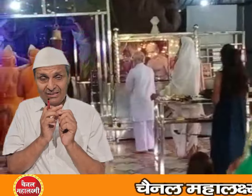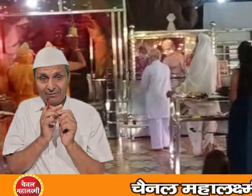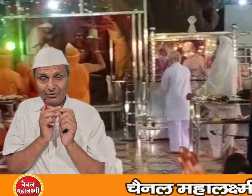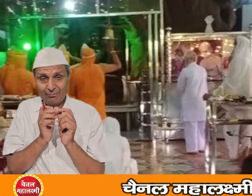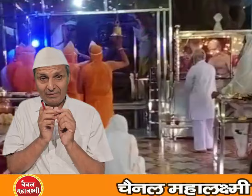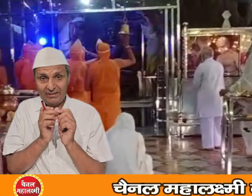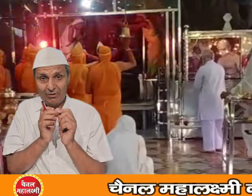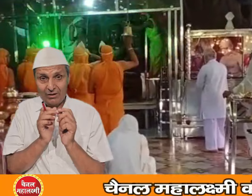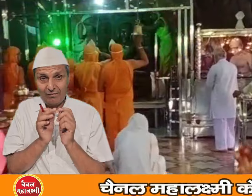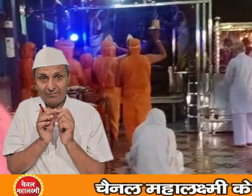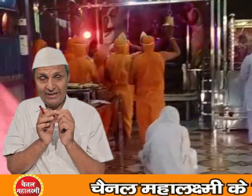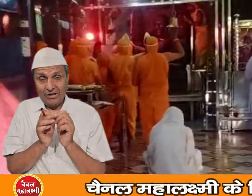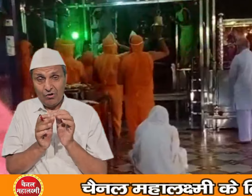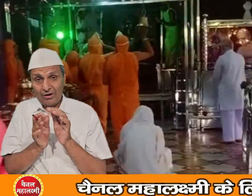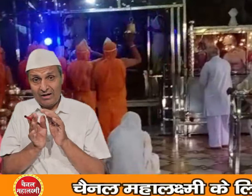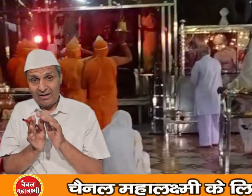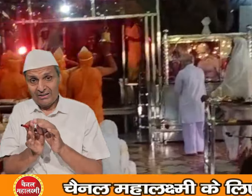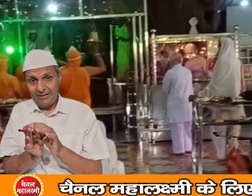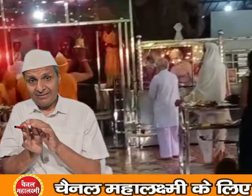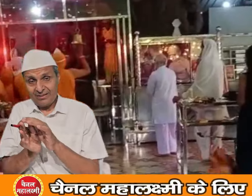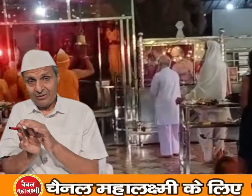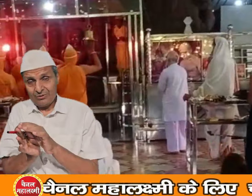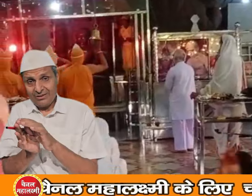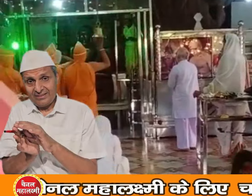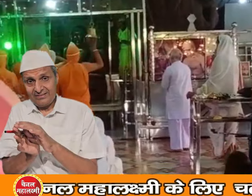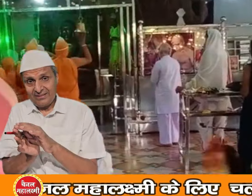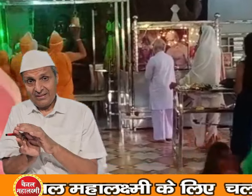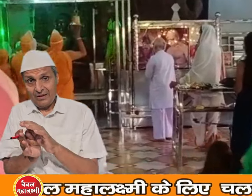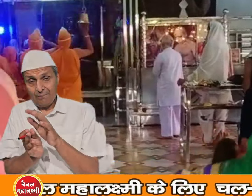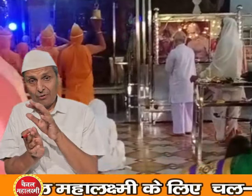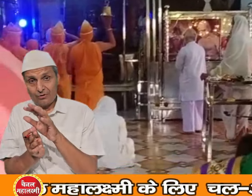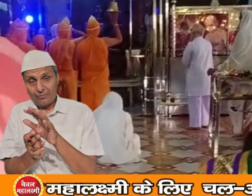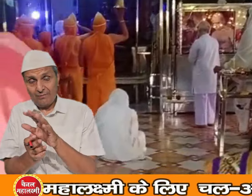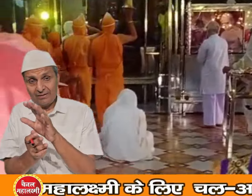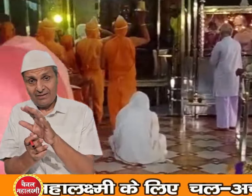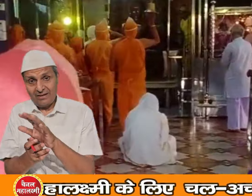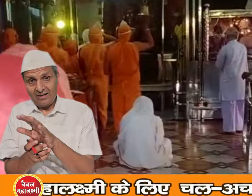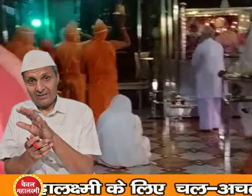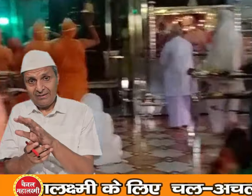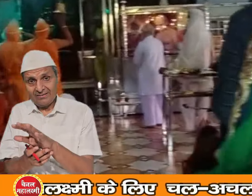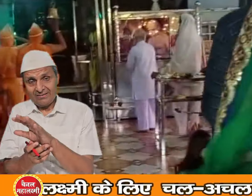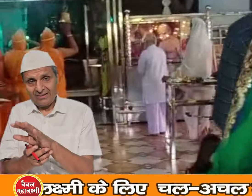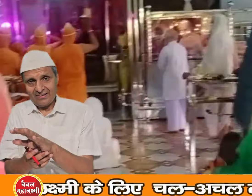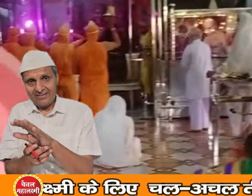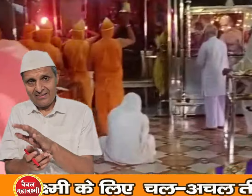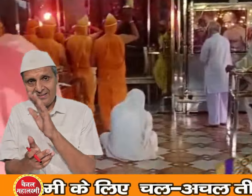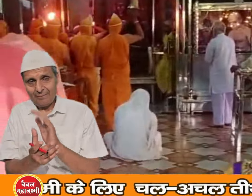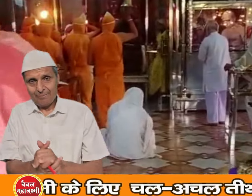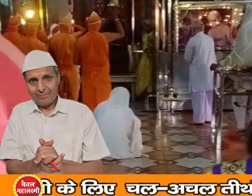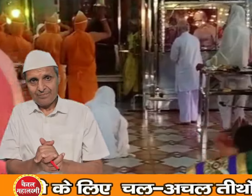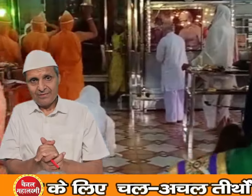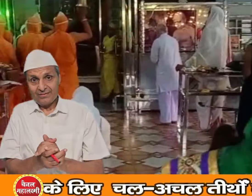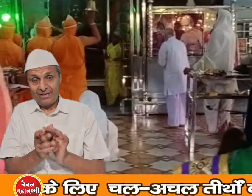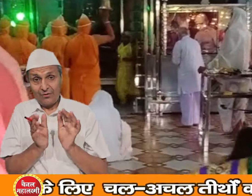मंदिर जैन मंदिरों के प्रतीक है उनके वैभव की है और आज भी इस खरगौन क्षेत्र के अंदर बहुत बड़े मंदिर आज भी इस धरा के अंदर